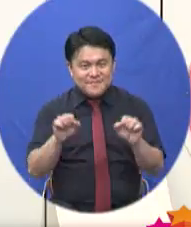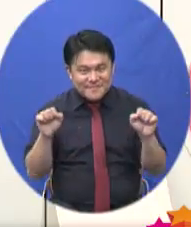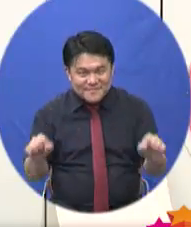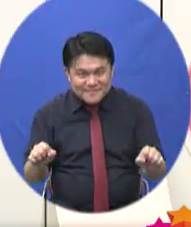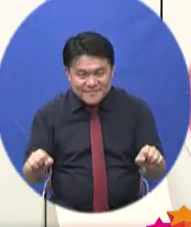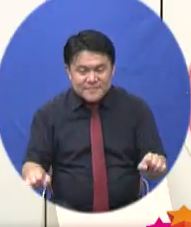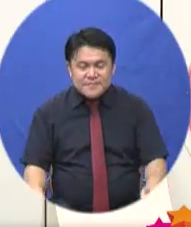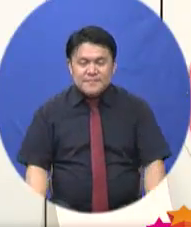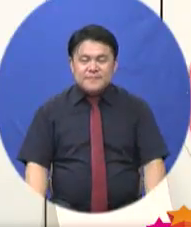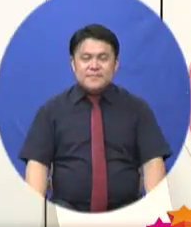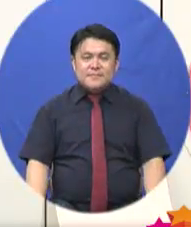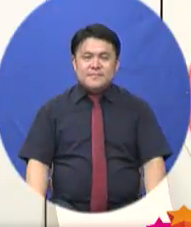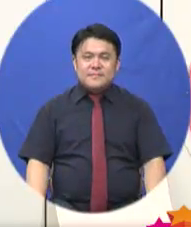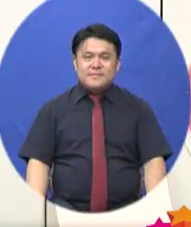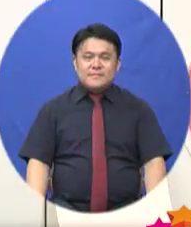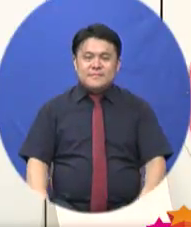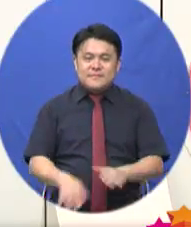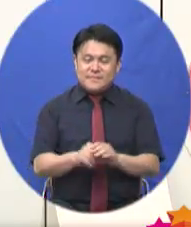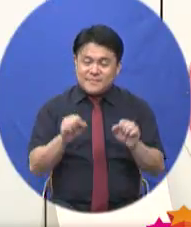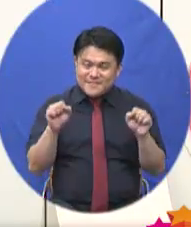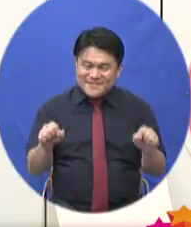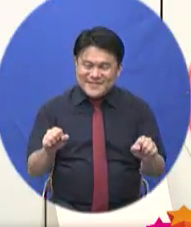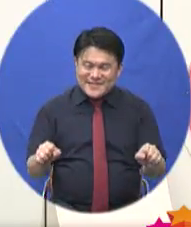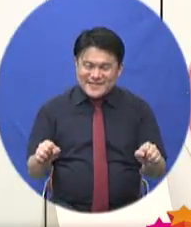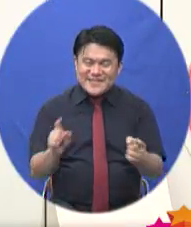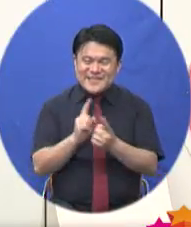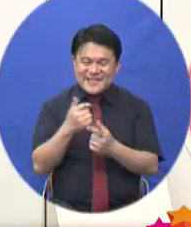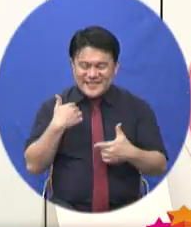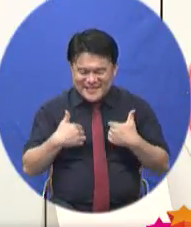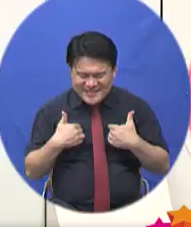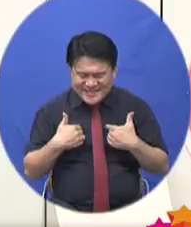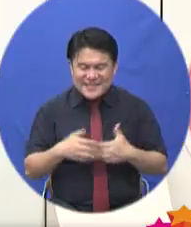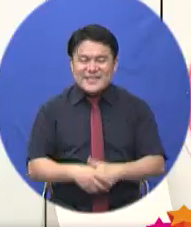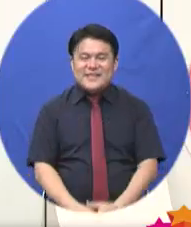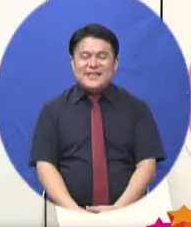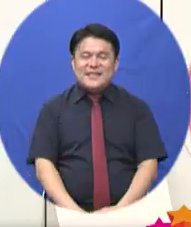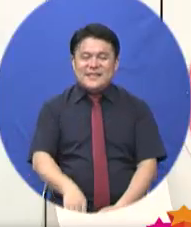여보세요? 여보세요? 아유, 네, 반갑습니다.